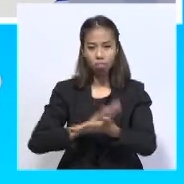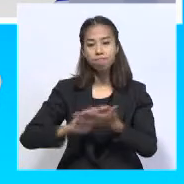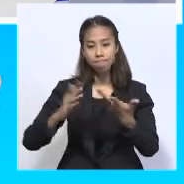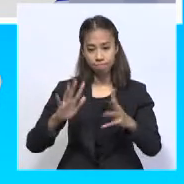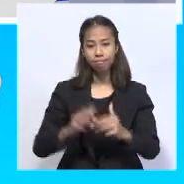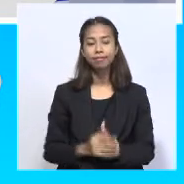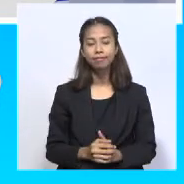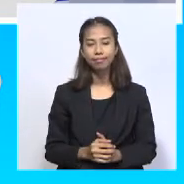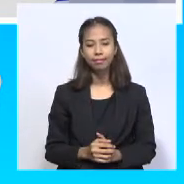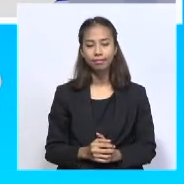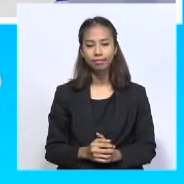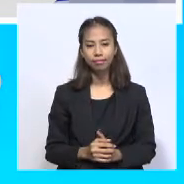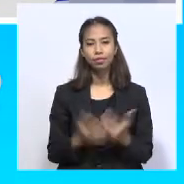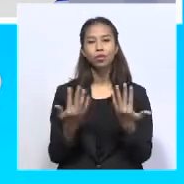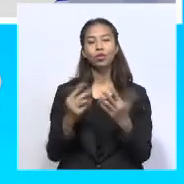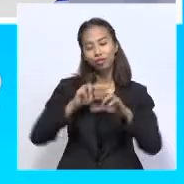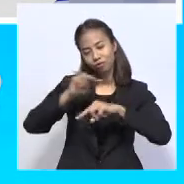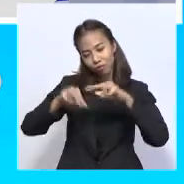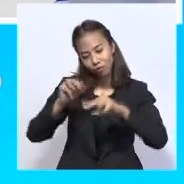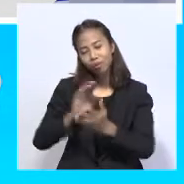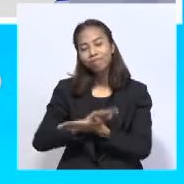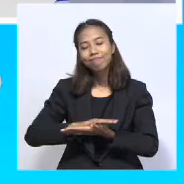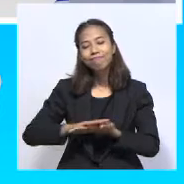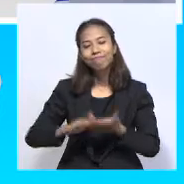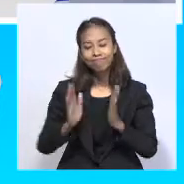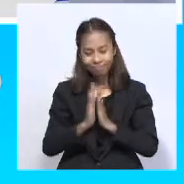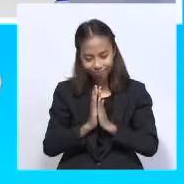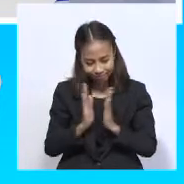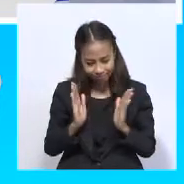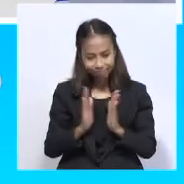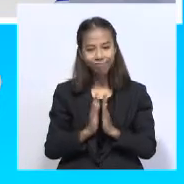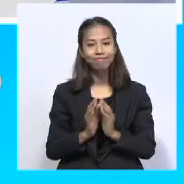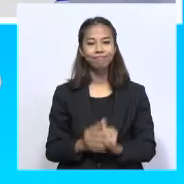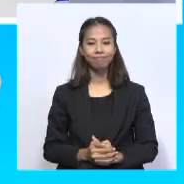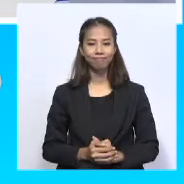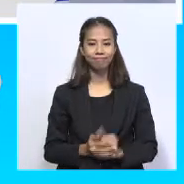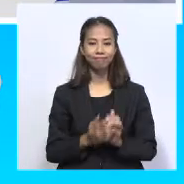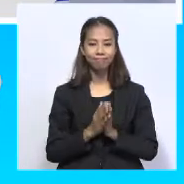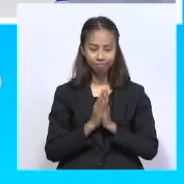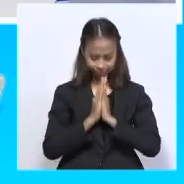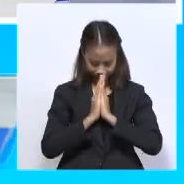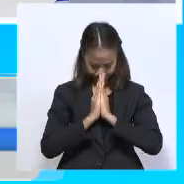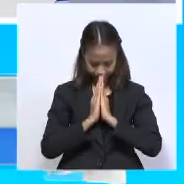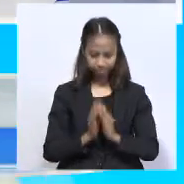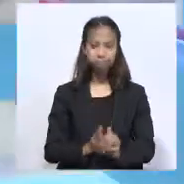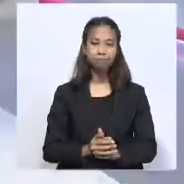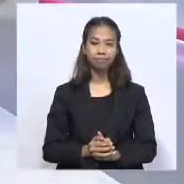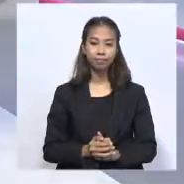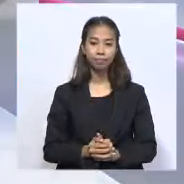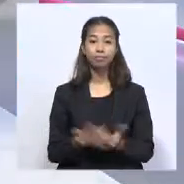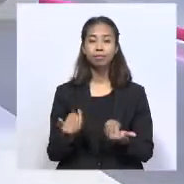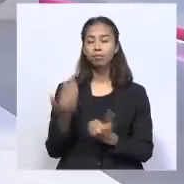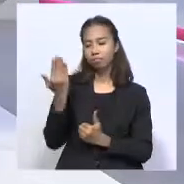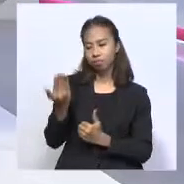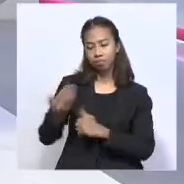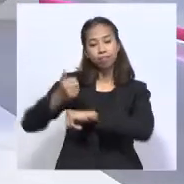ค่ะ ครับก็เดี๋ยวตรวจสอบพันนี้ก่อนนะครับท่านอธิบดีครับขอบพระคุณมากครับ ครับยินดีครับสวัสดีครับ ครับก็ท่าน